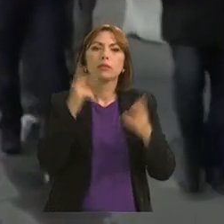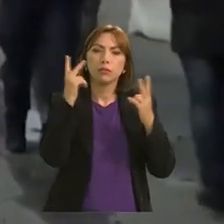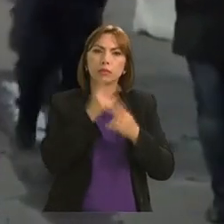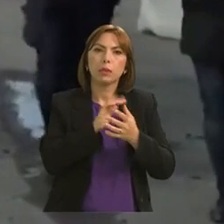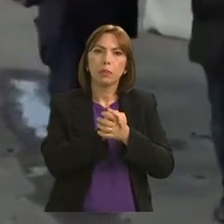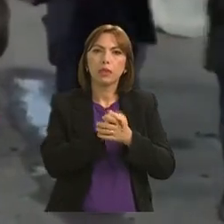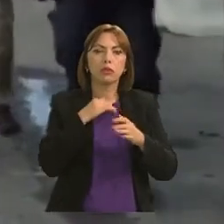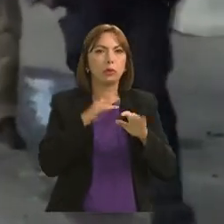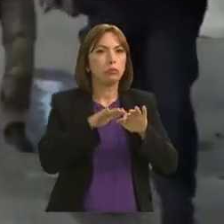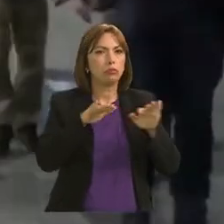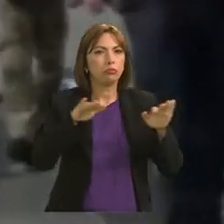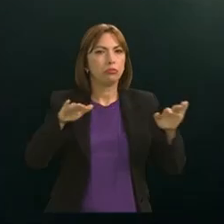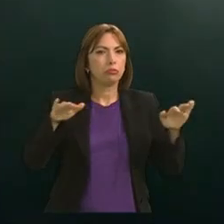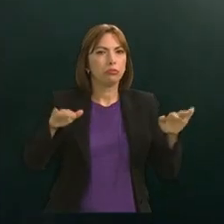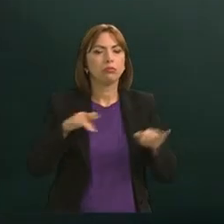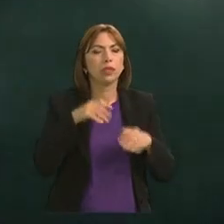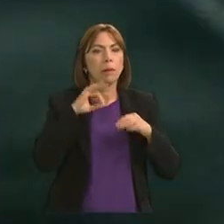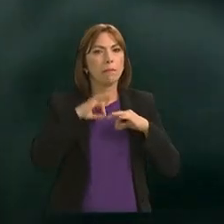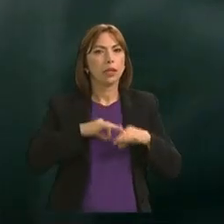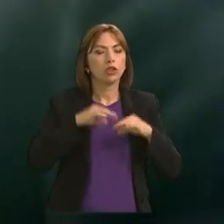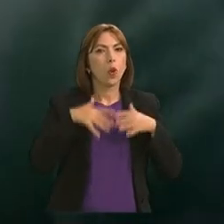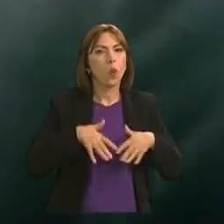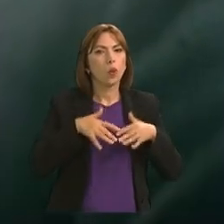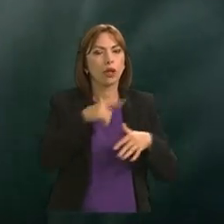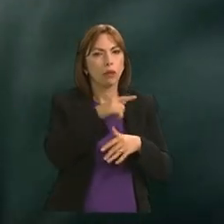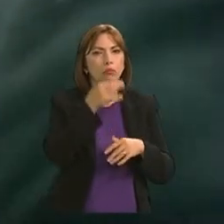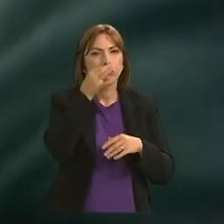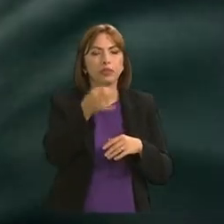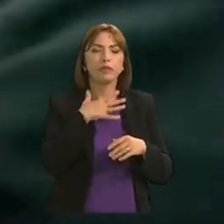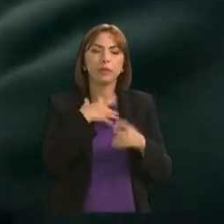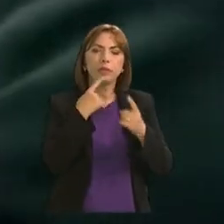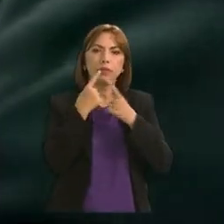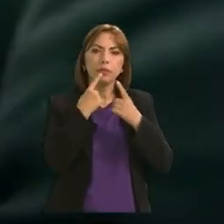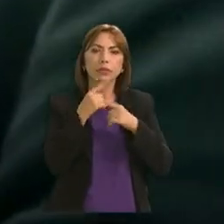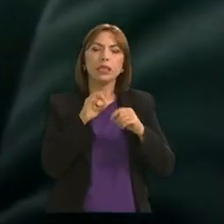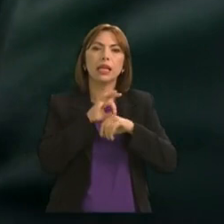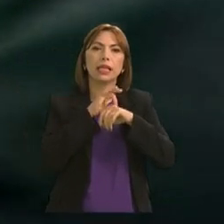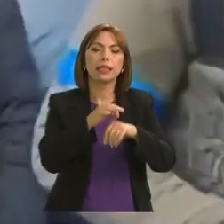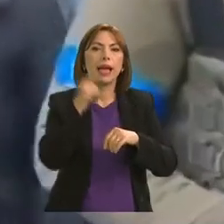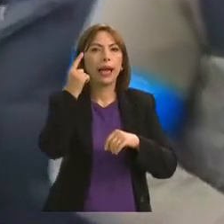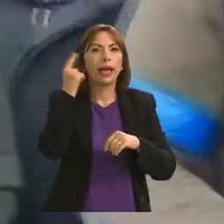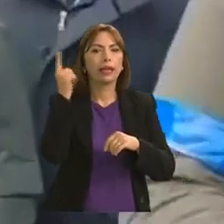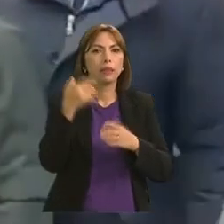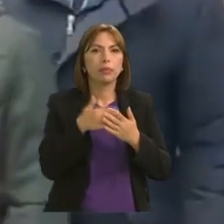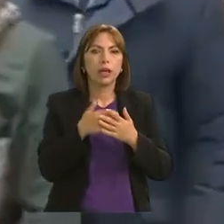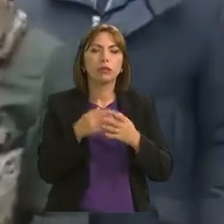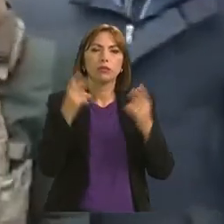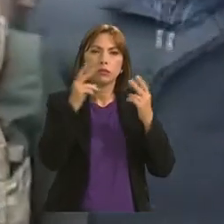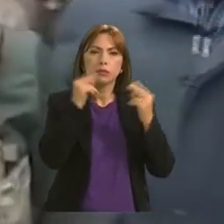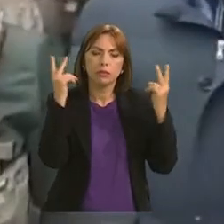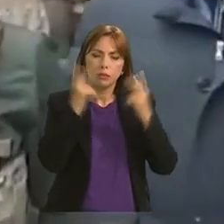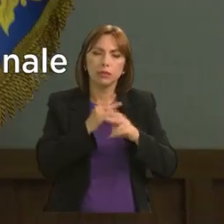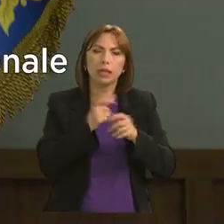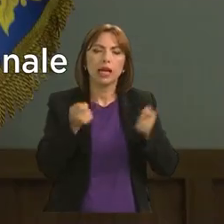sunt îndepărtați. Președintele ucrainean Volodymyr Zelensky spune că ar dori să aibă o convorbire cu liderul chinez pentru a contribui la încheierea